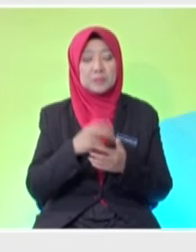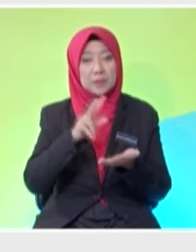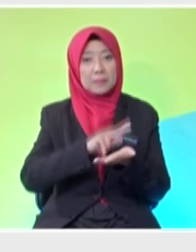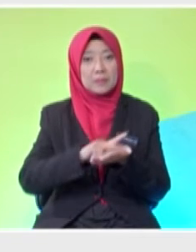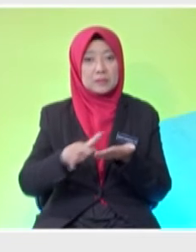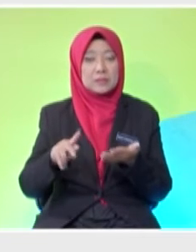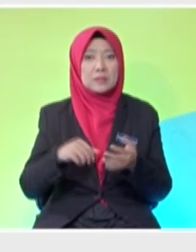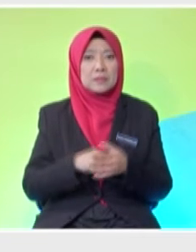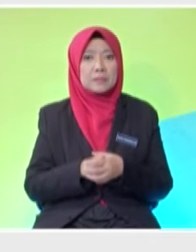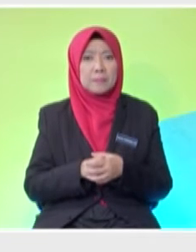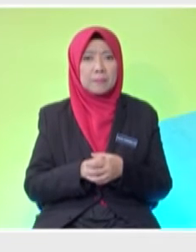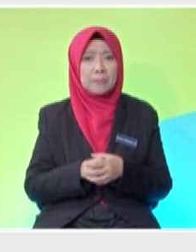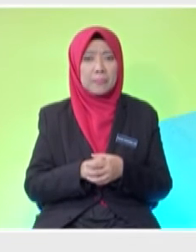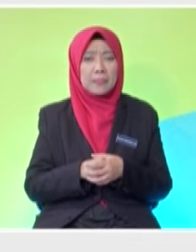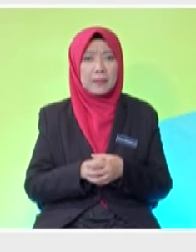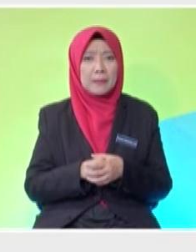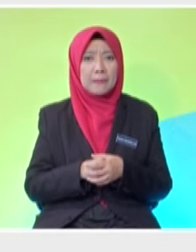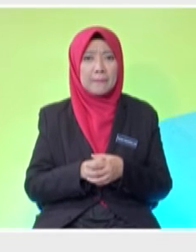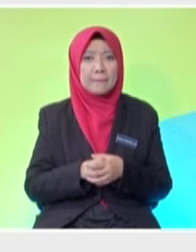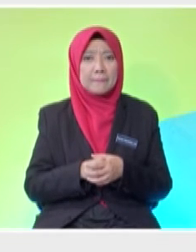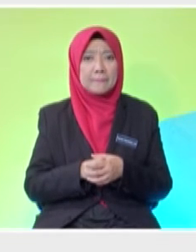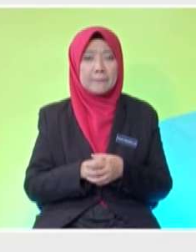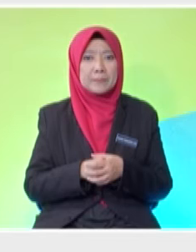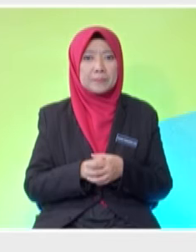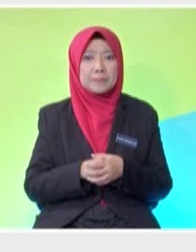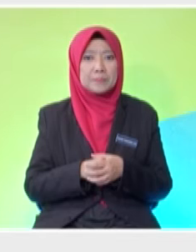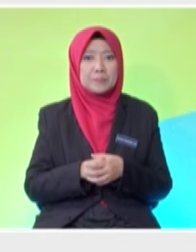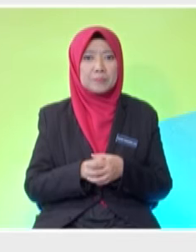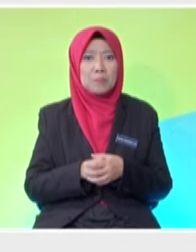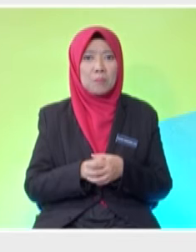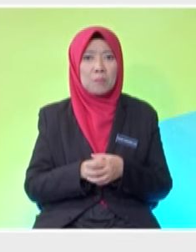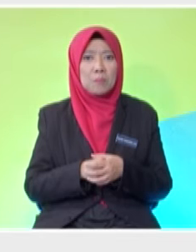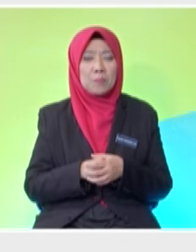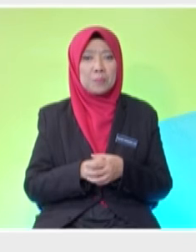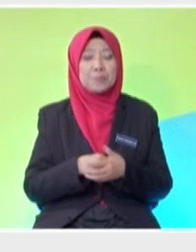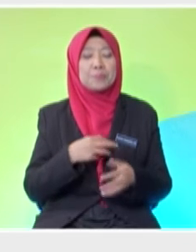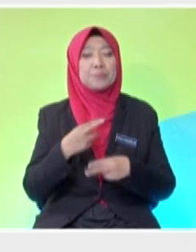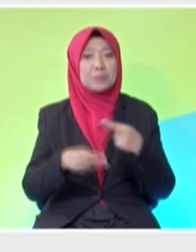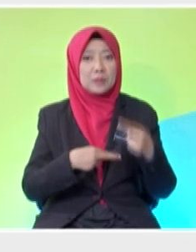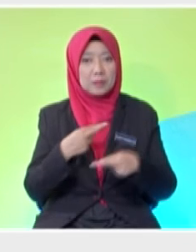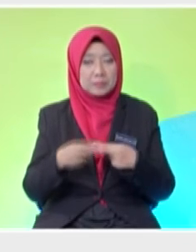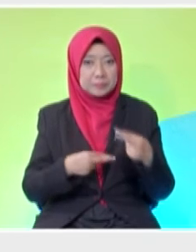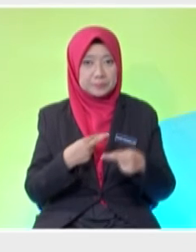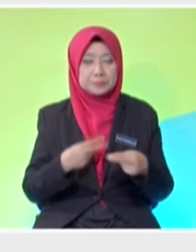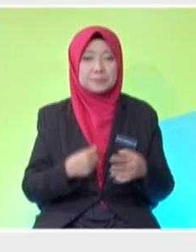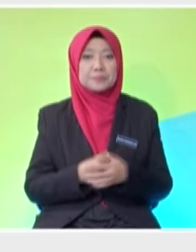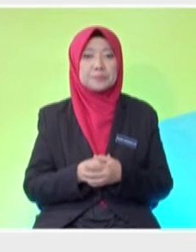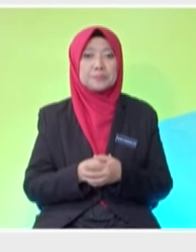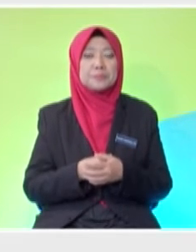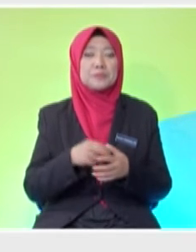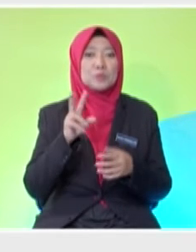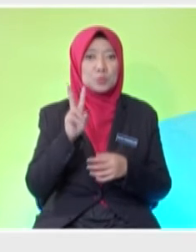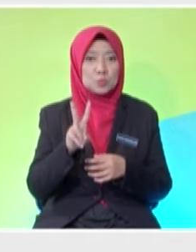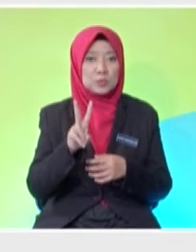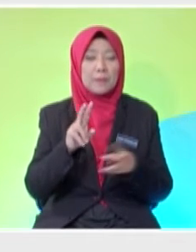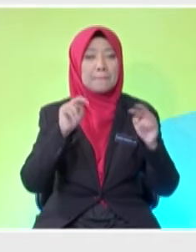lengkung. Jawapannya plier ke klip. Okey, pelayar seklip. Okey, betul. Yang kedua pula